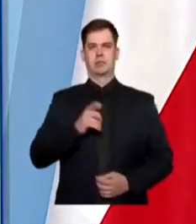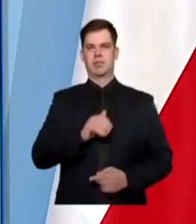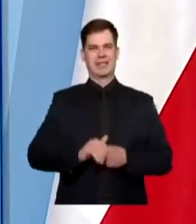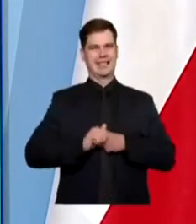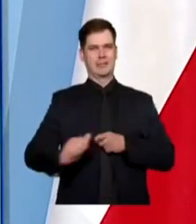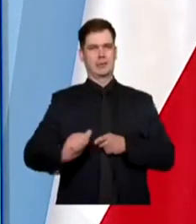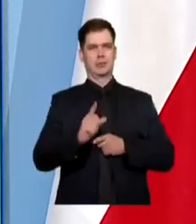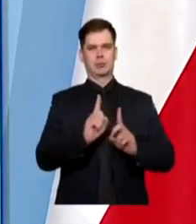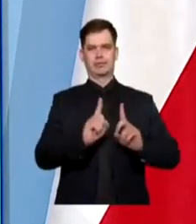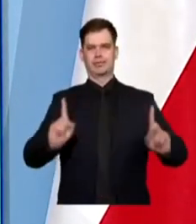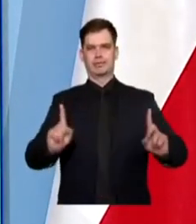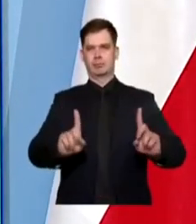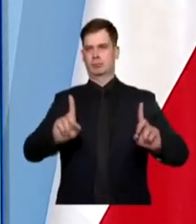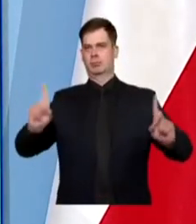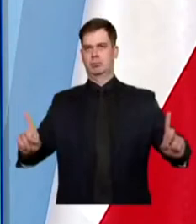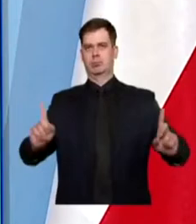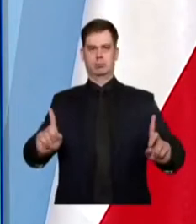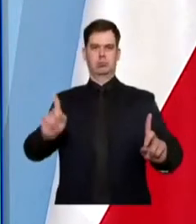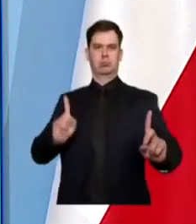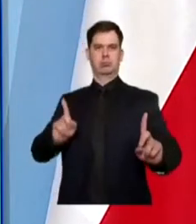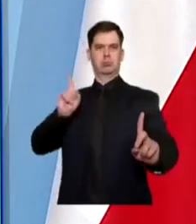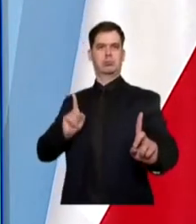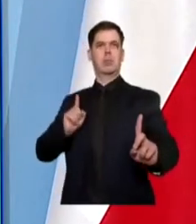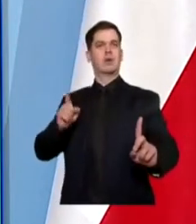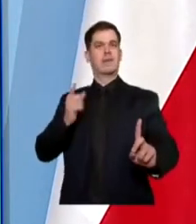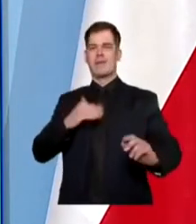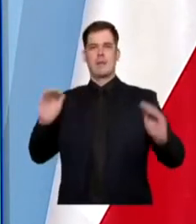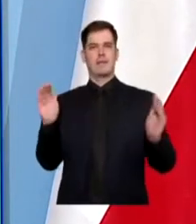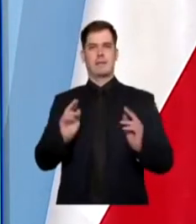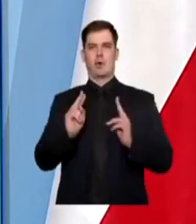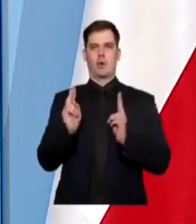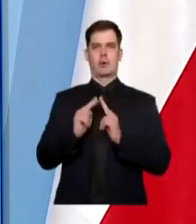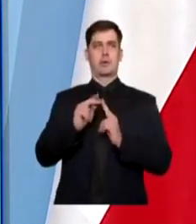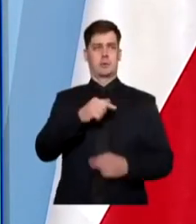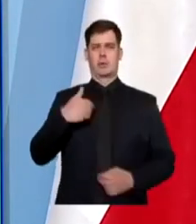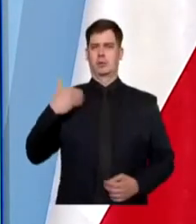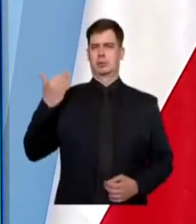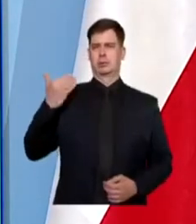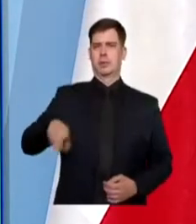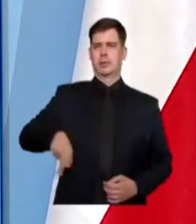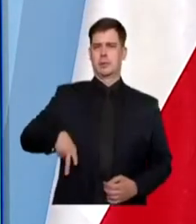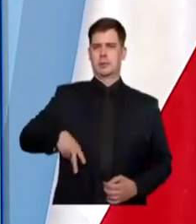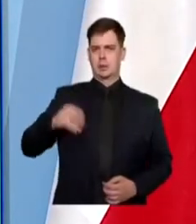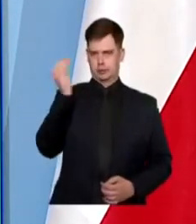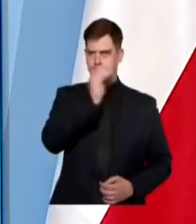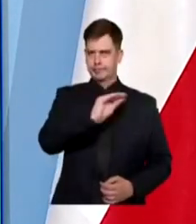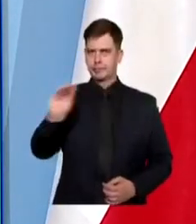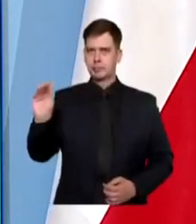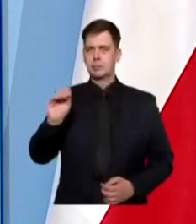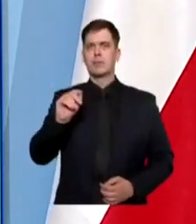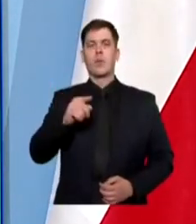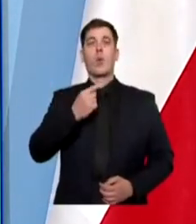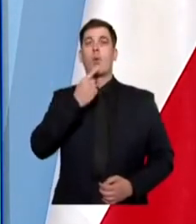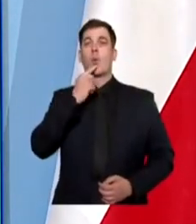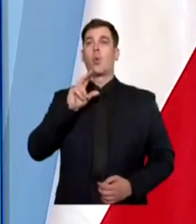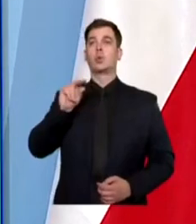sanitarnym, czyli z dystansem, z ograniczeniem możliwości kontaktu, tak jak tutaj pan minister mówił, choćby ta forma